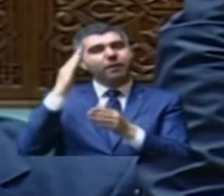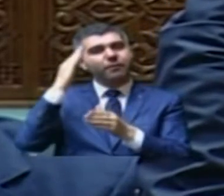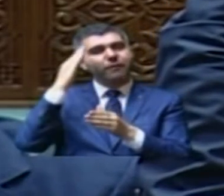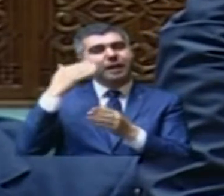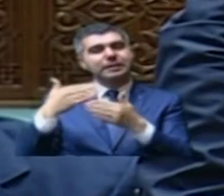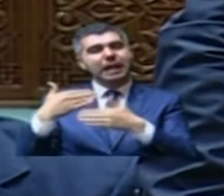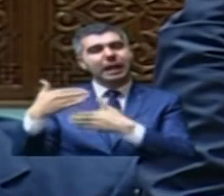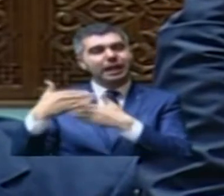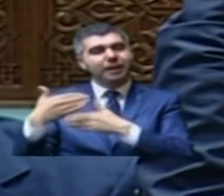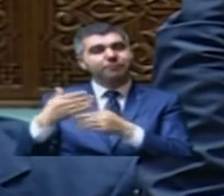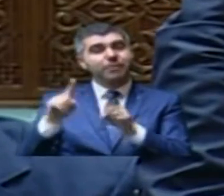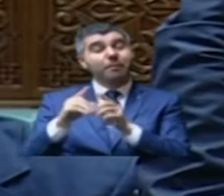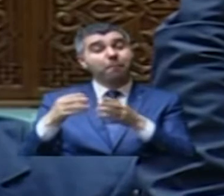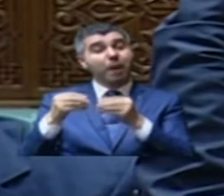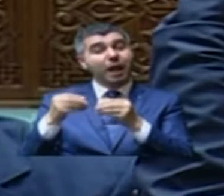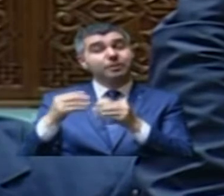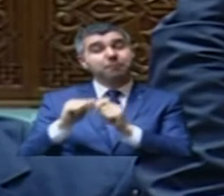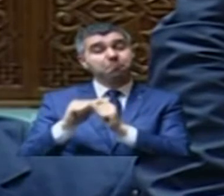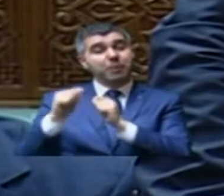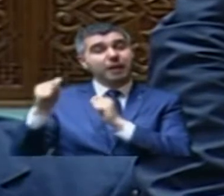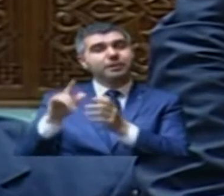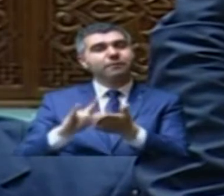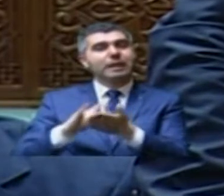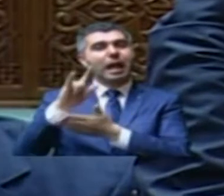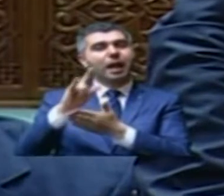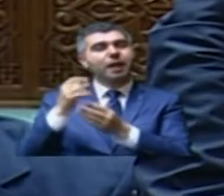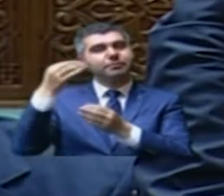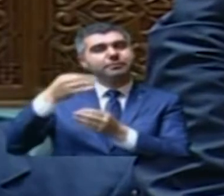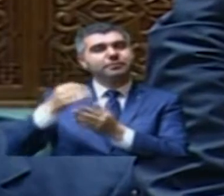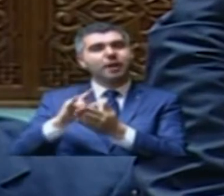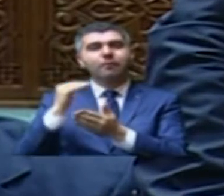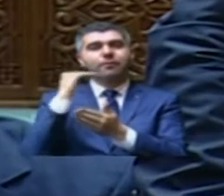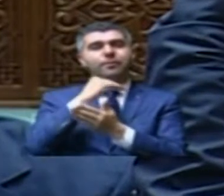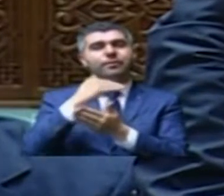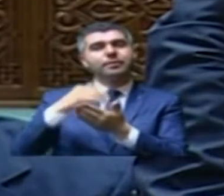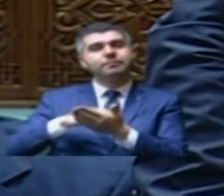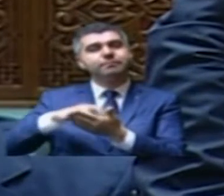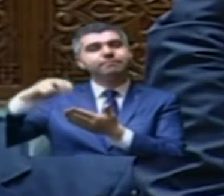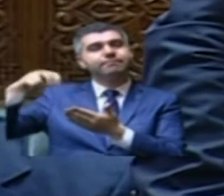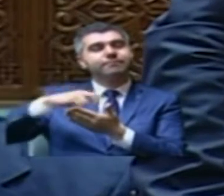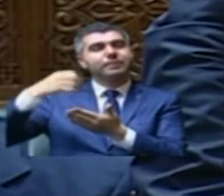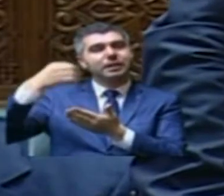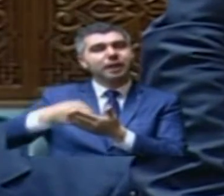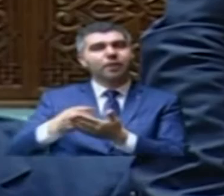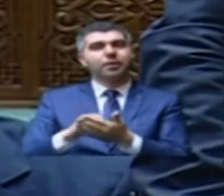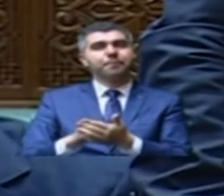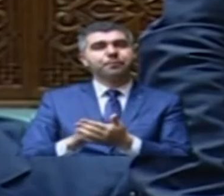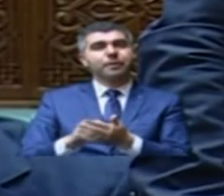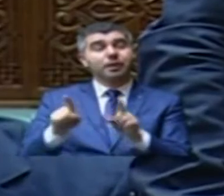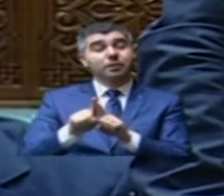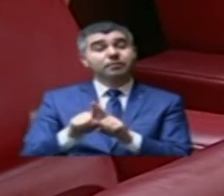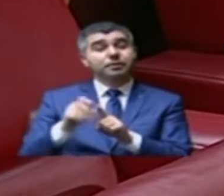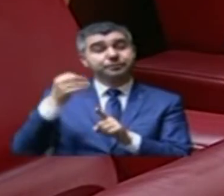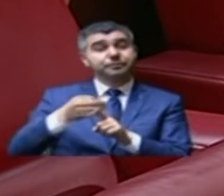حين يتعلق الأمر بمناطق بعيدة كمراكش لا يمكن ربطها إلا من خلال هذا الخط الجوي، ويمكن أن يكون هذا